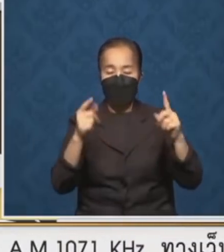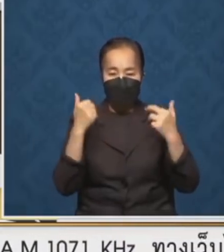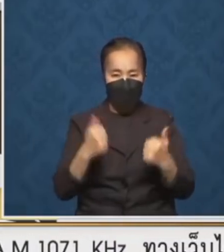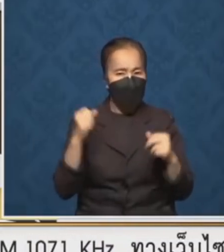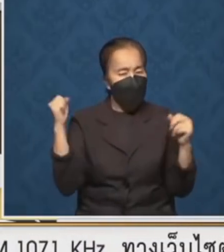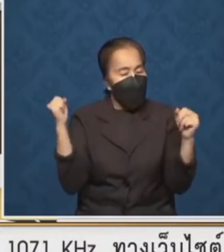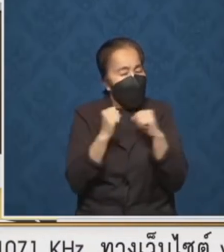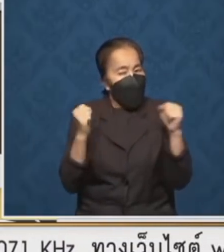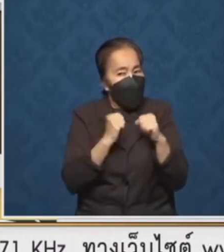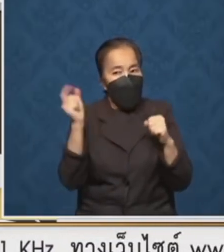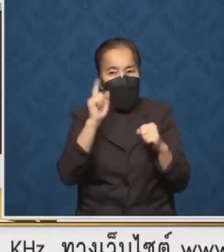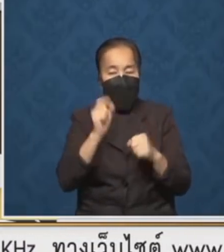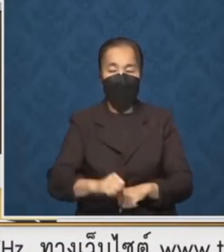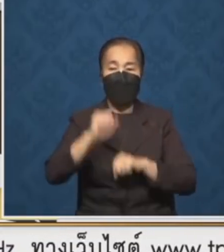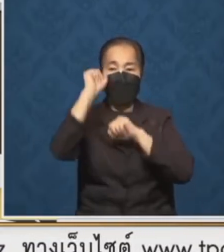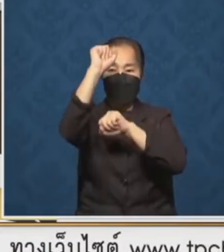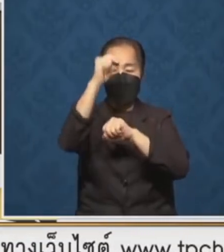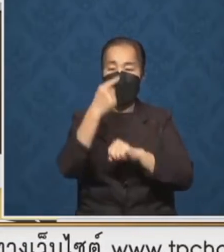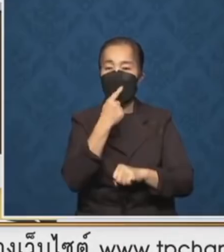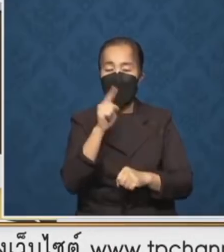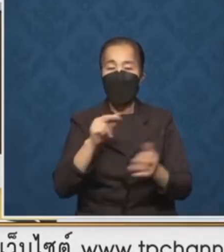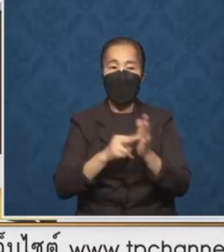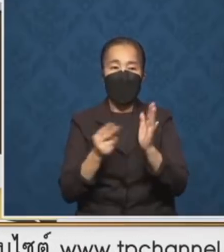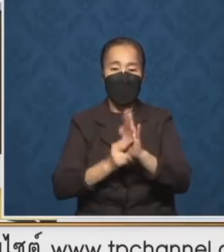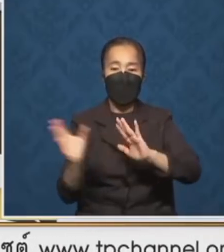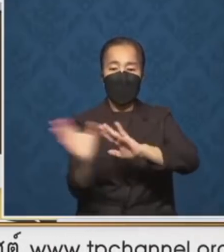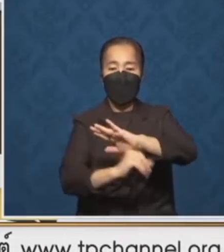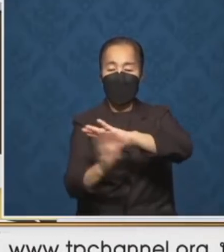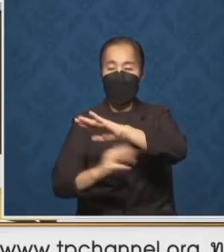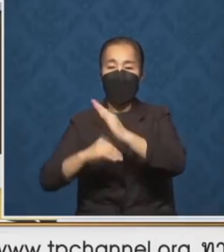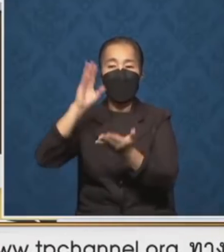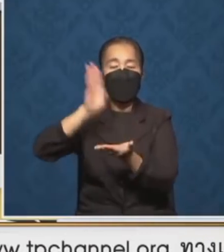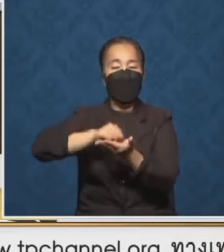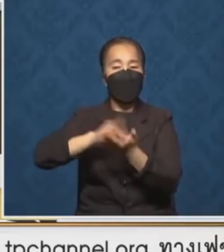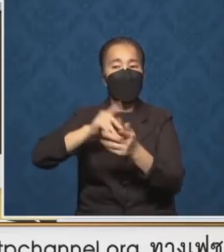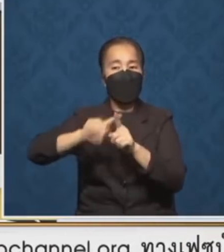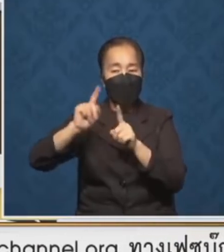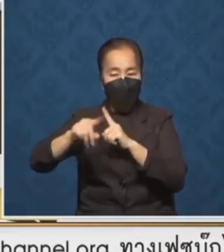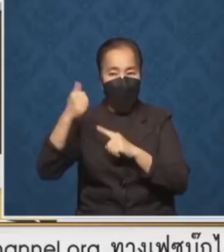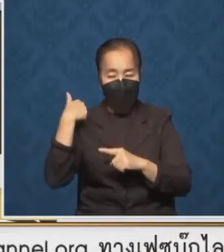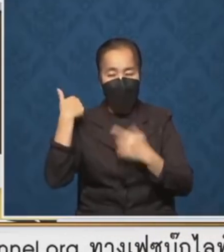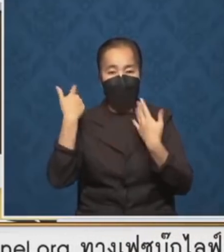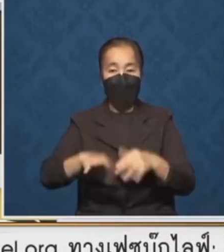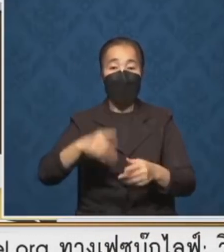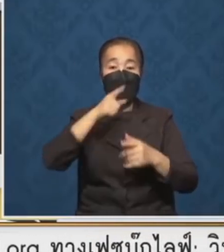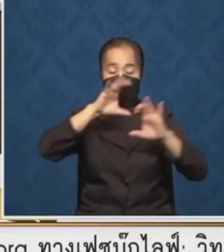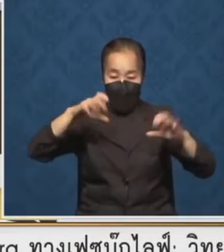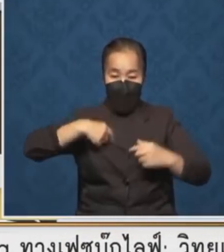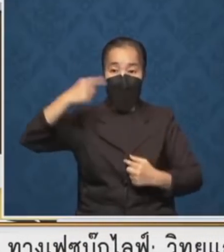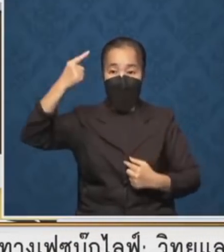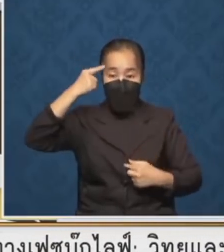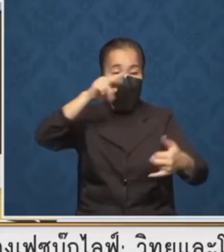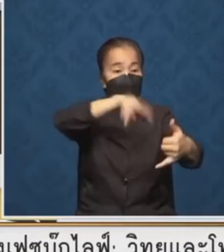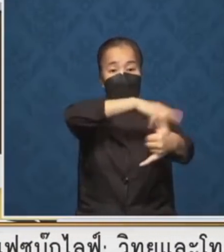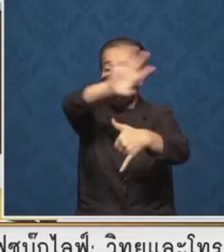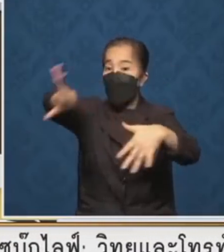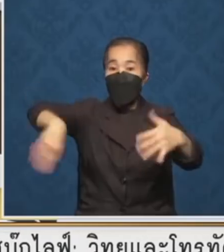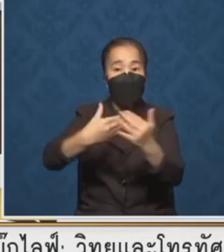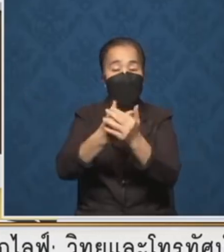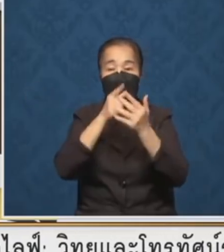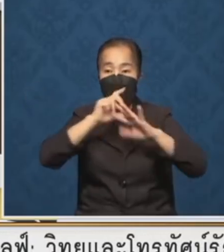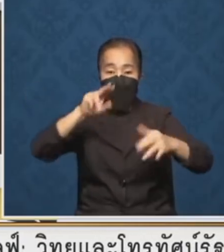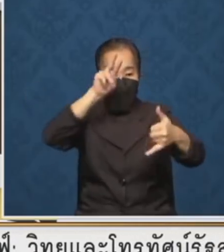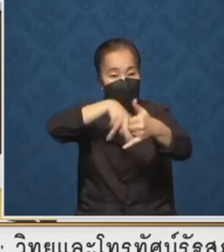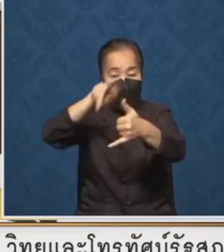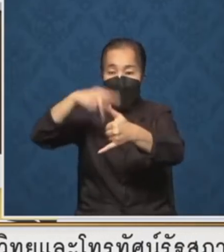าศฉบับนี้จะทำให้รัฐล้วงข้อมูลได้โดยระบุตัวตนได้ครับรัฐจะรู้พฤติกรรมนี้ทั้งหมดโดยรู้ว่าใน A